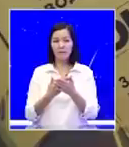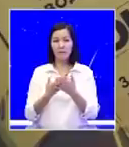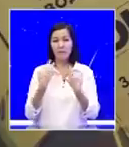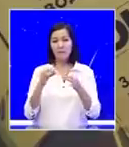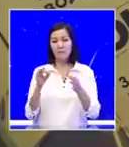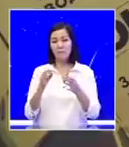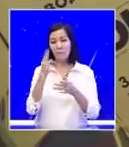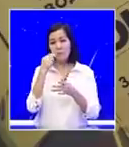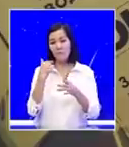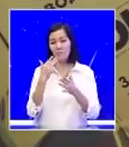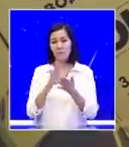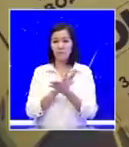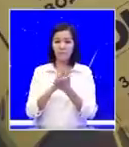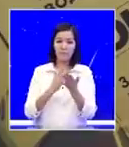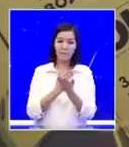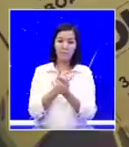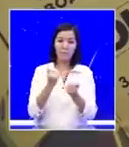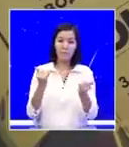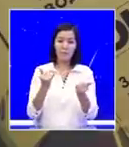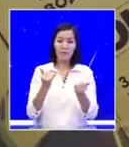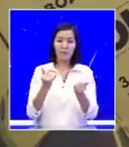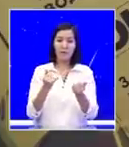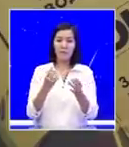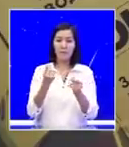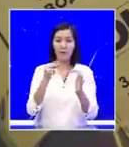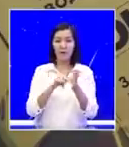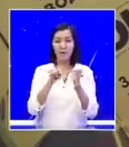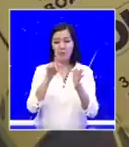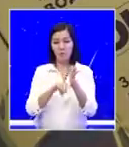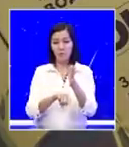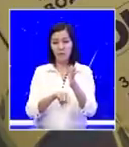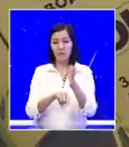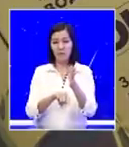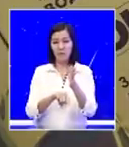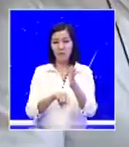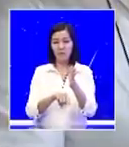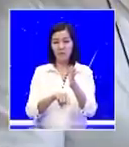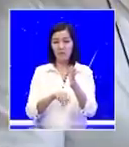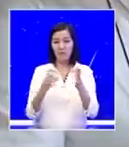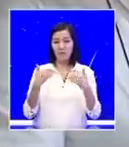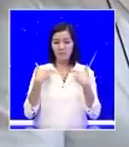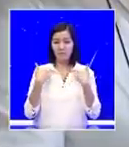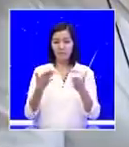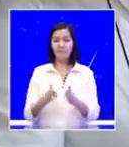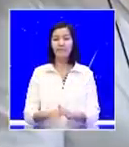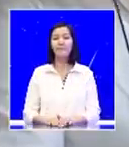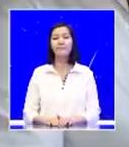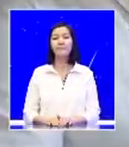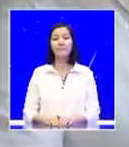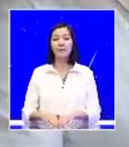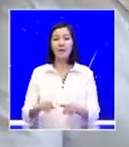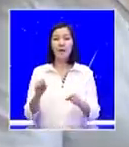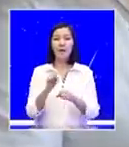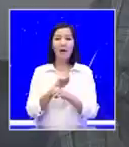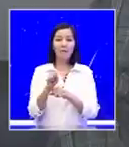және ыңғайлы болу үшін бағаларын кішкене төмендетіп, оларды осындай ыңғайлыққа келтірдік. Мамандардың айтуынша, автокөліктер